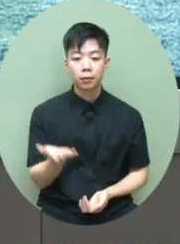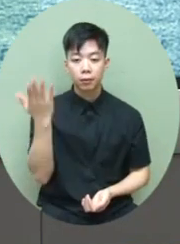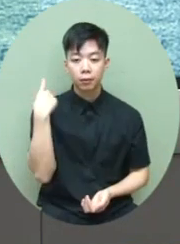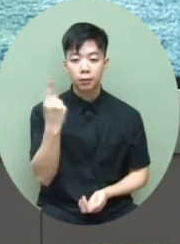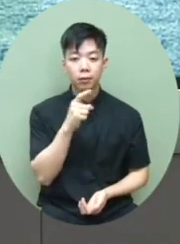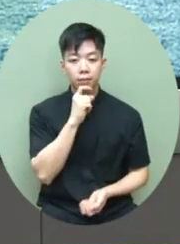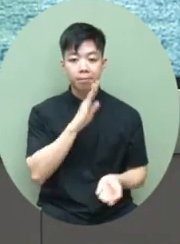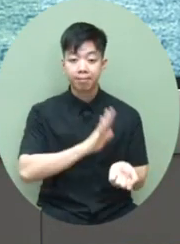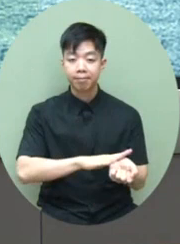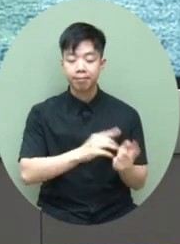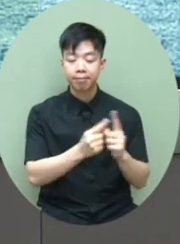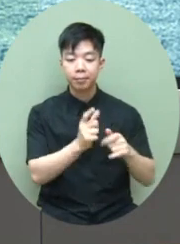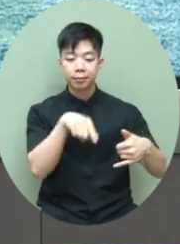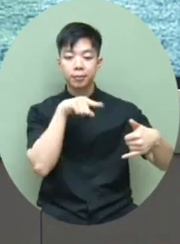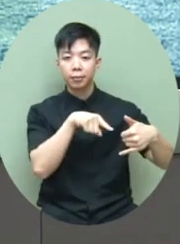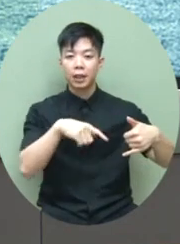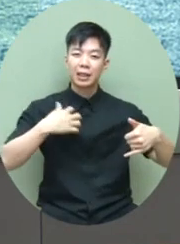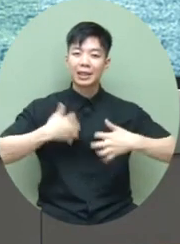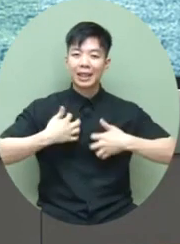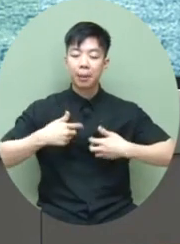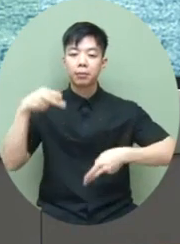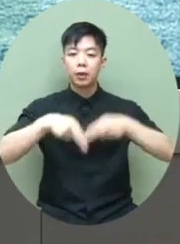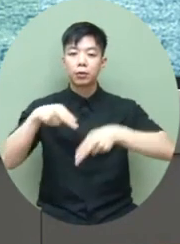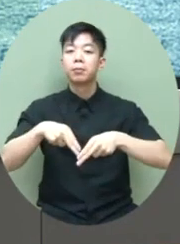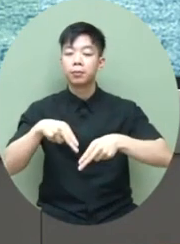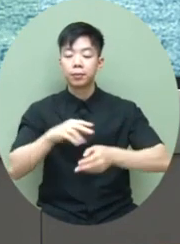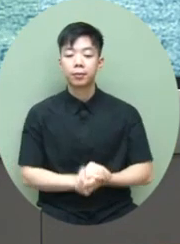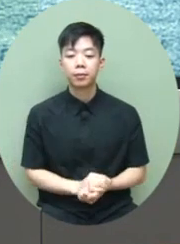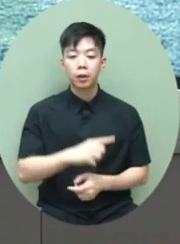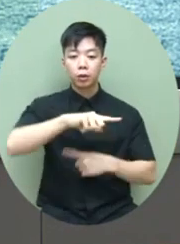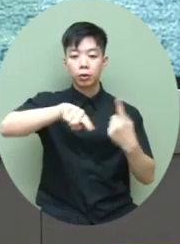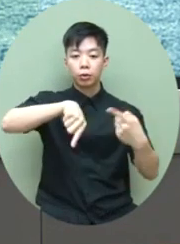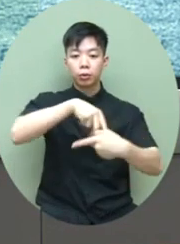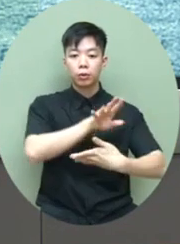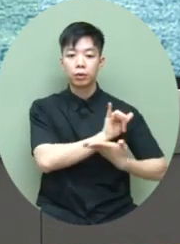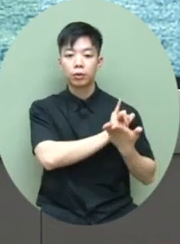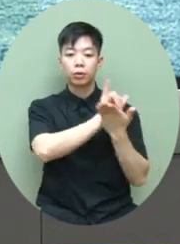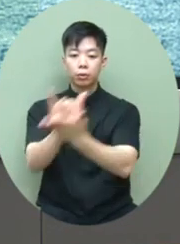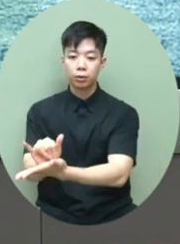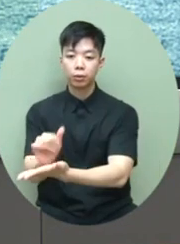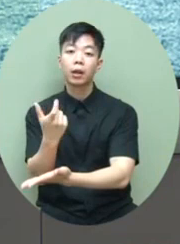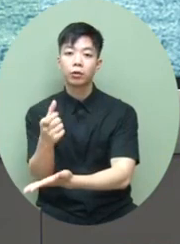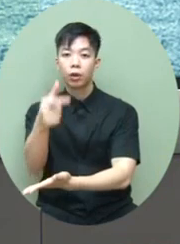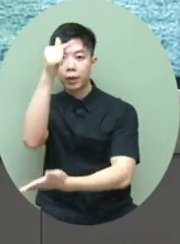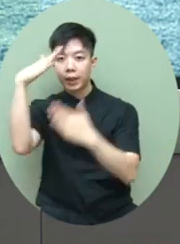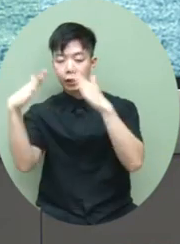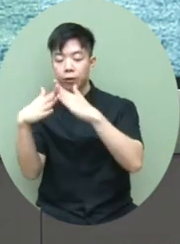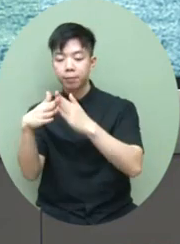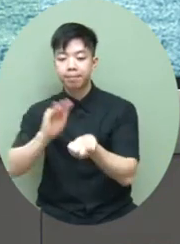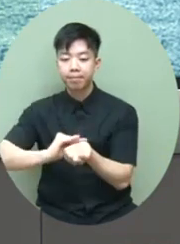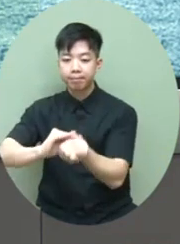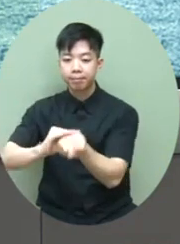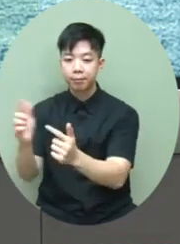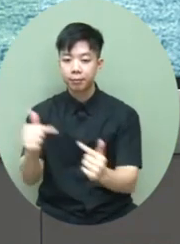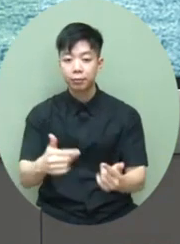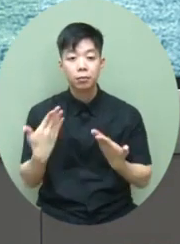個病人咧，需要一個緊急嘅手術，咁咧就係轉咗去博愛醫院繼續接受佢治療。咁